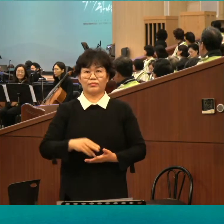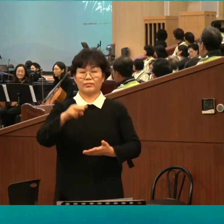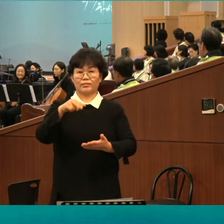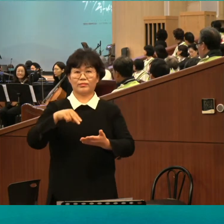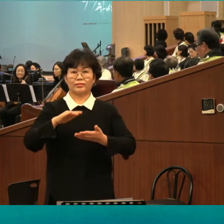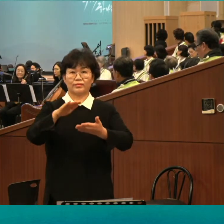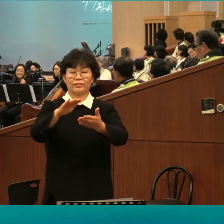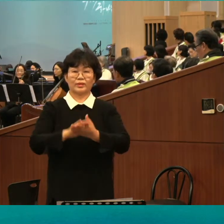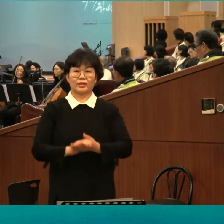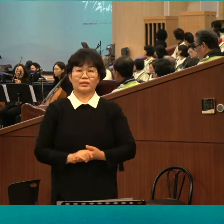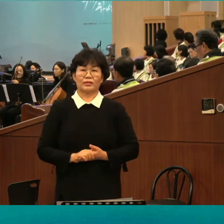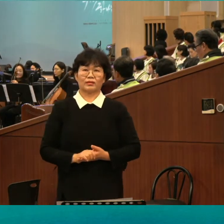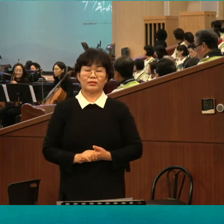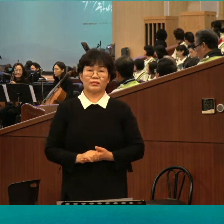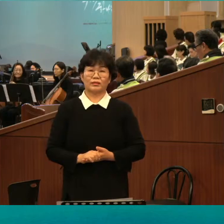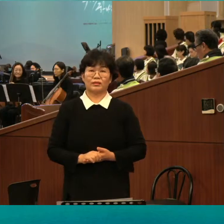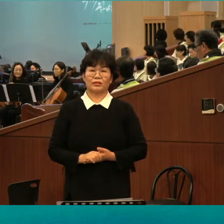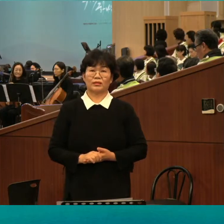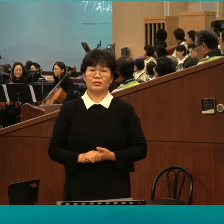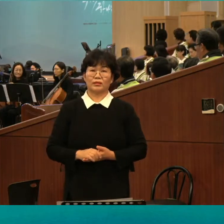안 보이구나.